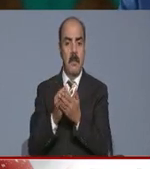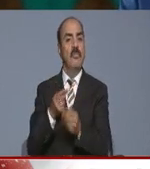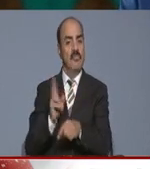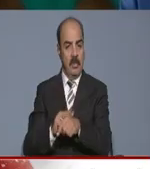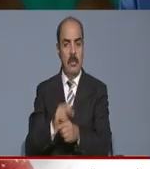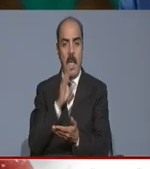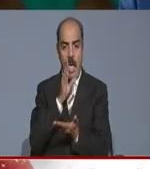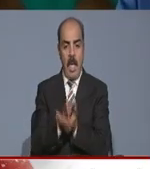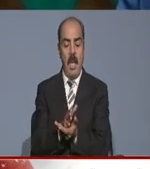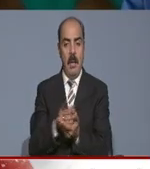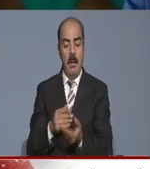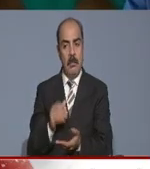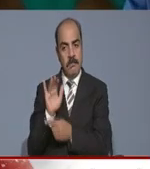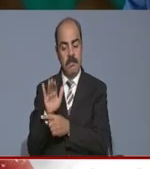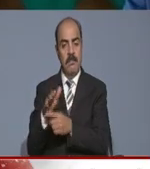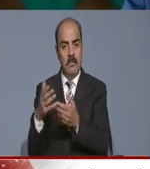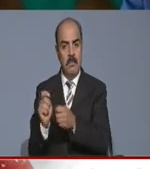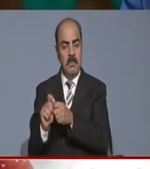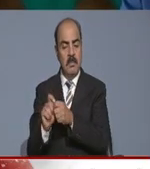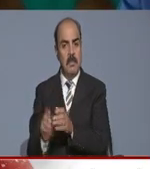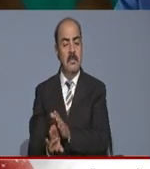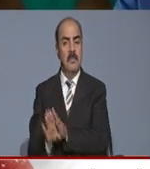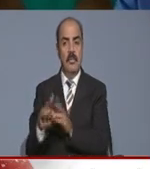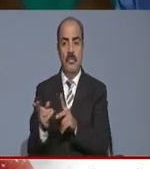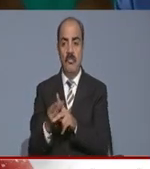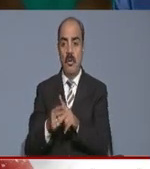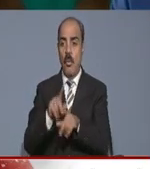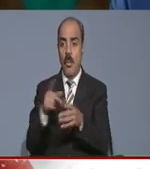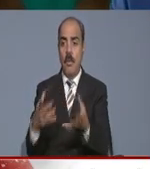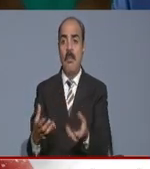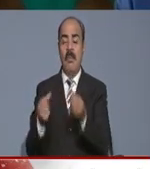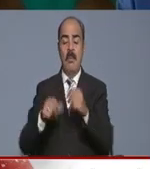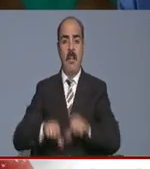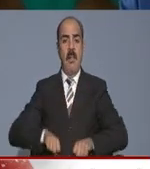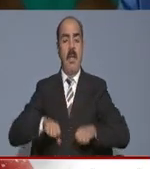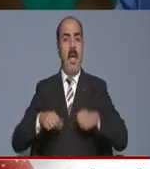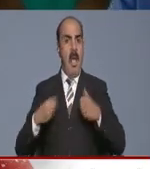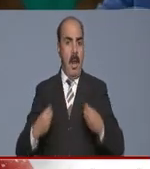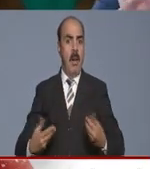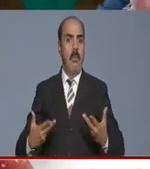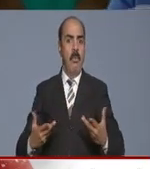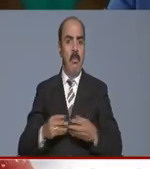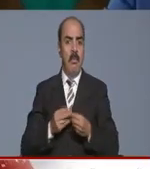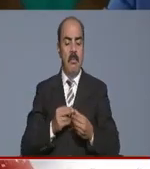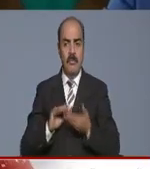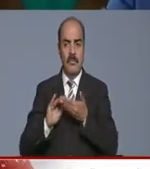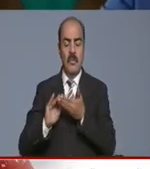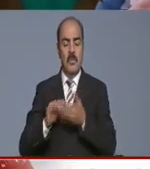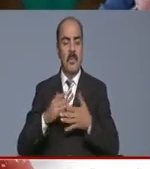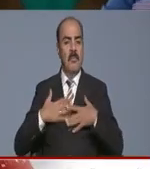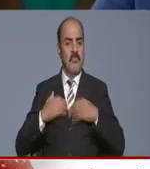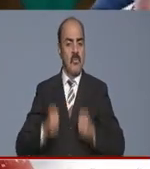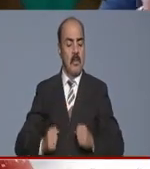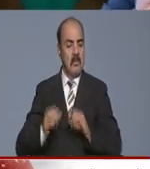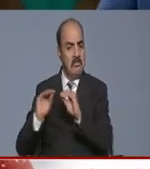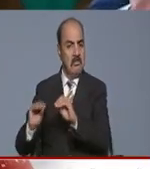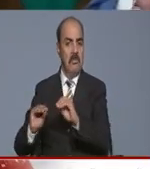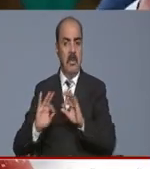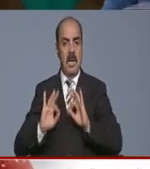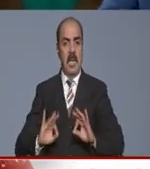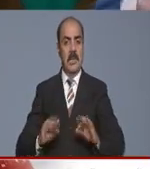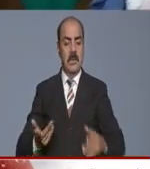هناك إمكانية للشعوب أن تحصل على الخدمات الصحية. إننا نريد